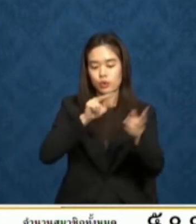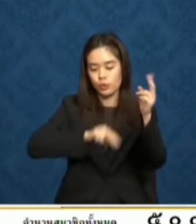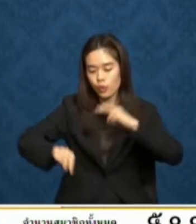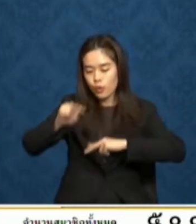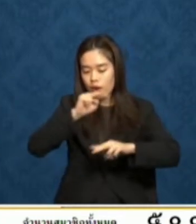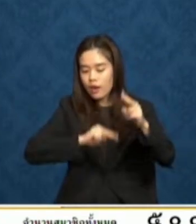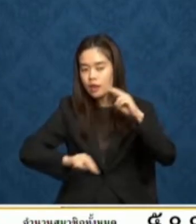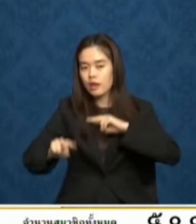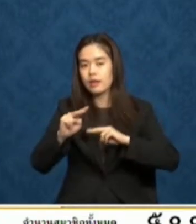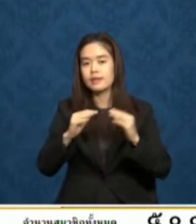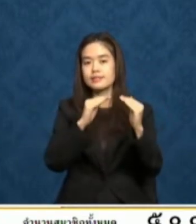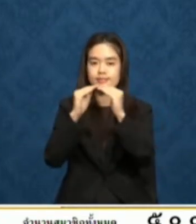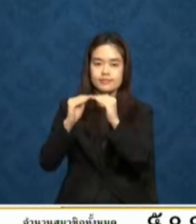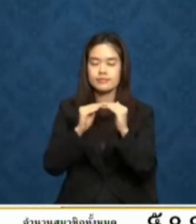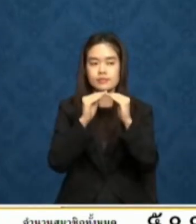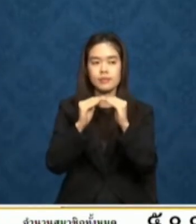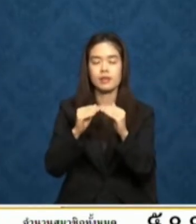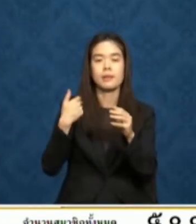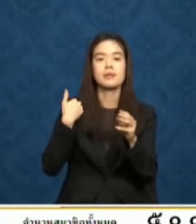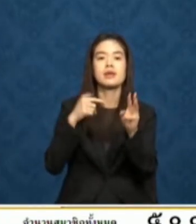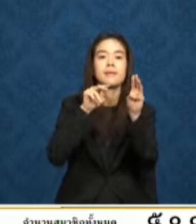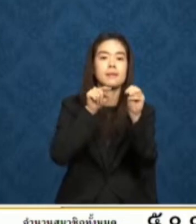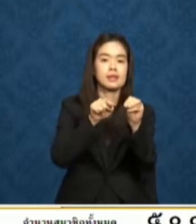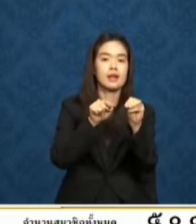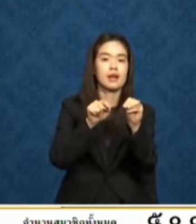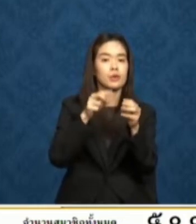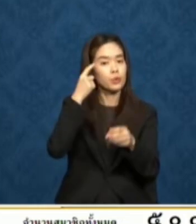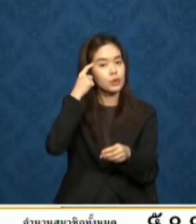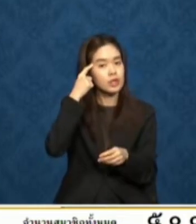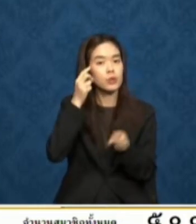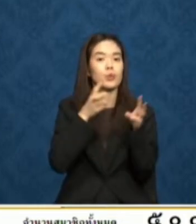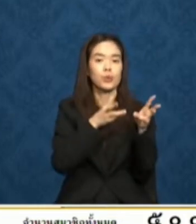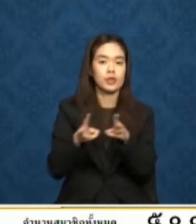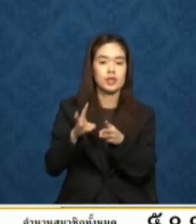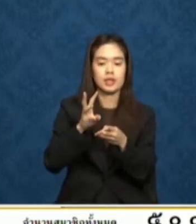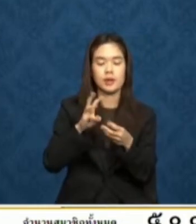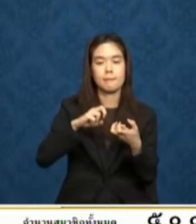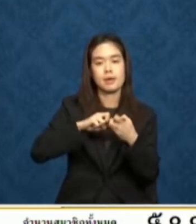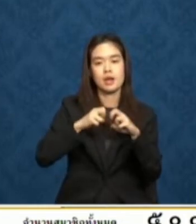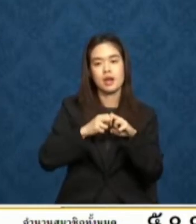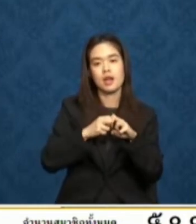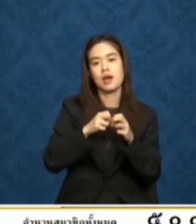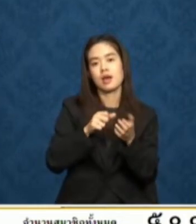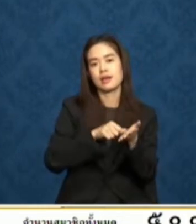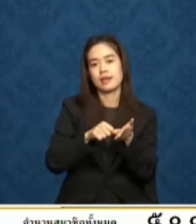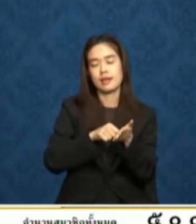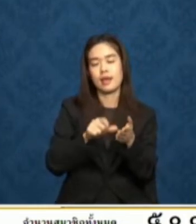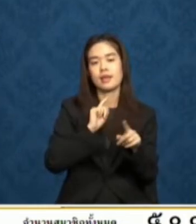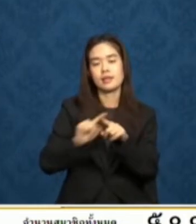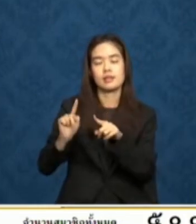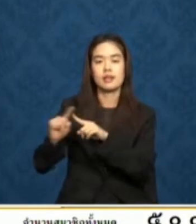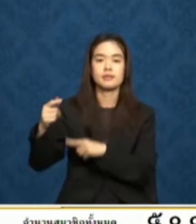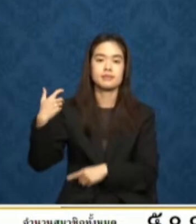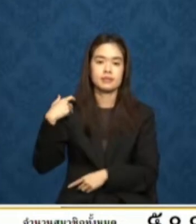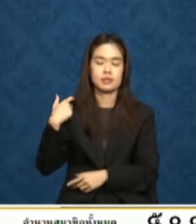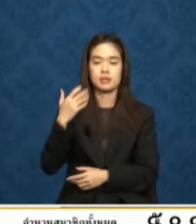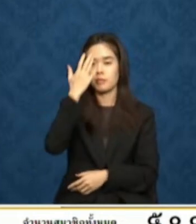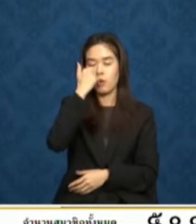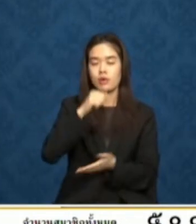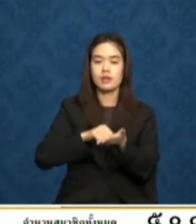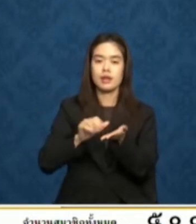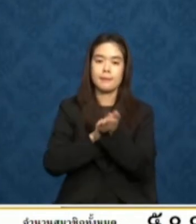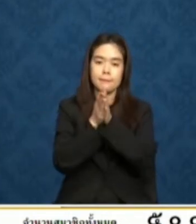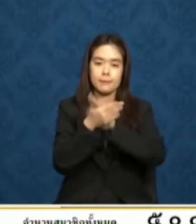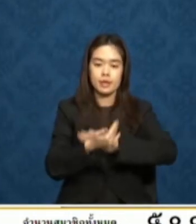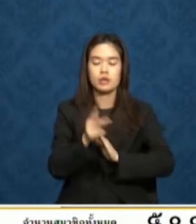ื่อสิทธิมนุษย์ชนเสนipperมาตรการนี้ถูนการป้องกันแก้ไขและค้มครองเพื่อทจะมการปรบ